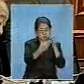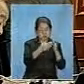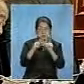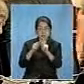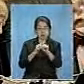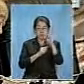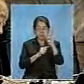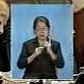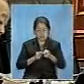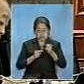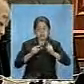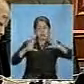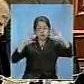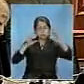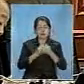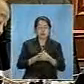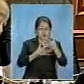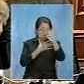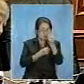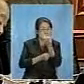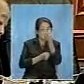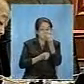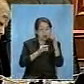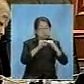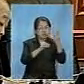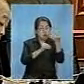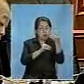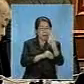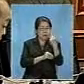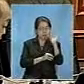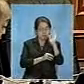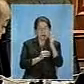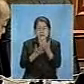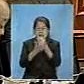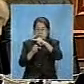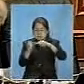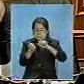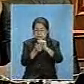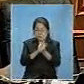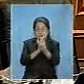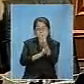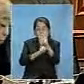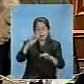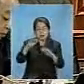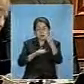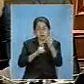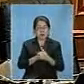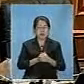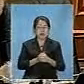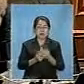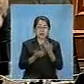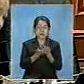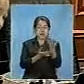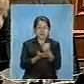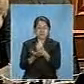แต่ให้ความสนใจว่าดอกเบี้ยจะเป็นเท่าไหร่อัตราแลกเปลี่ยนจะเป็นเท่าไหร่งบประมาณจะขาดดุลเท่าไหร่แต่เร